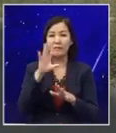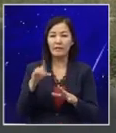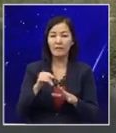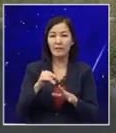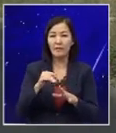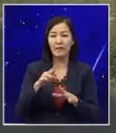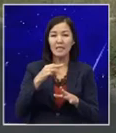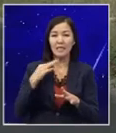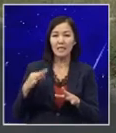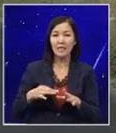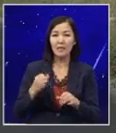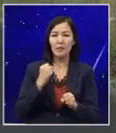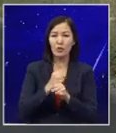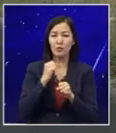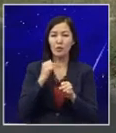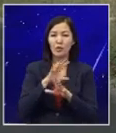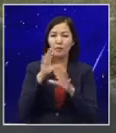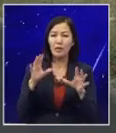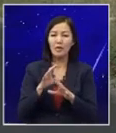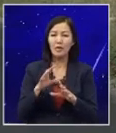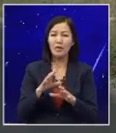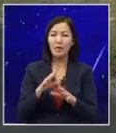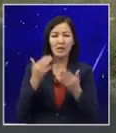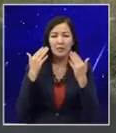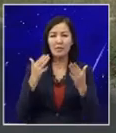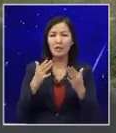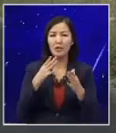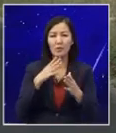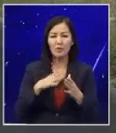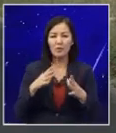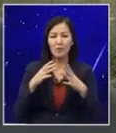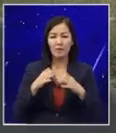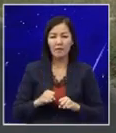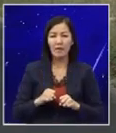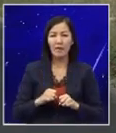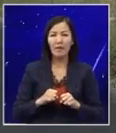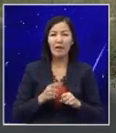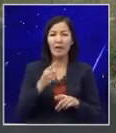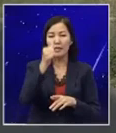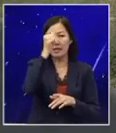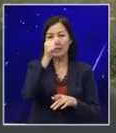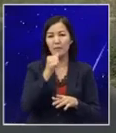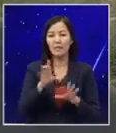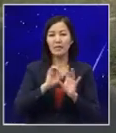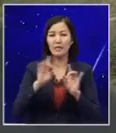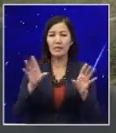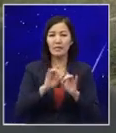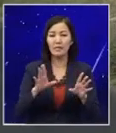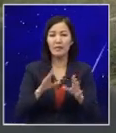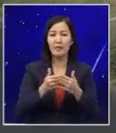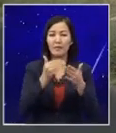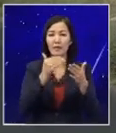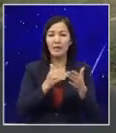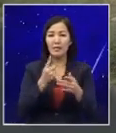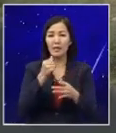мужской нрав. Я даже не знаю, как она не уставала, но как-то она уехала на поле на целый месяц, и по рассказам бабушки, перед отъездом